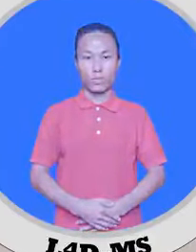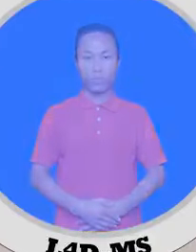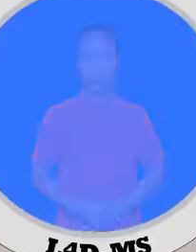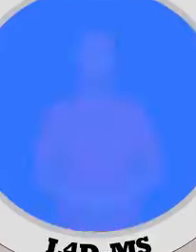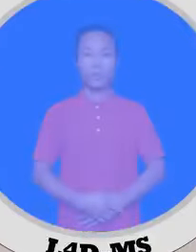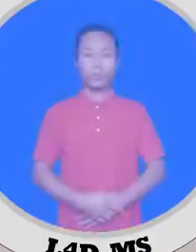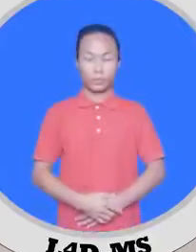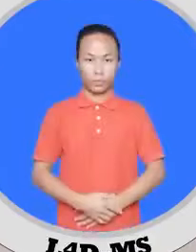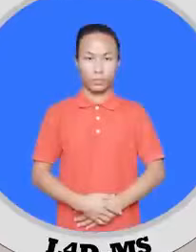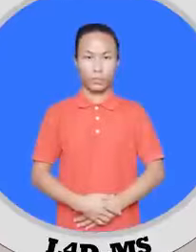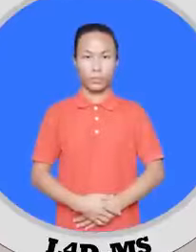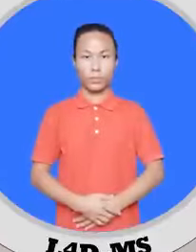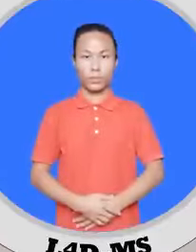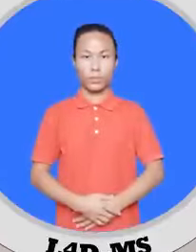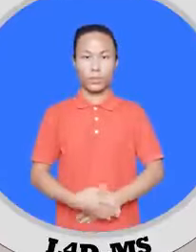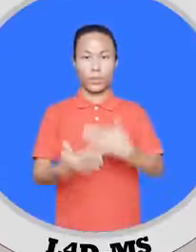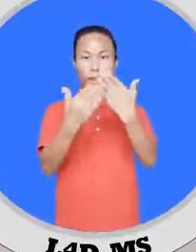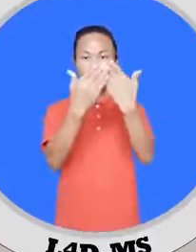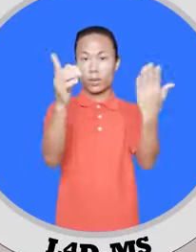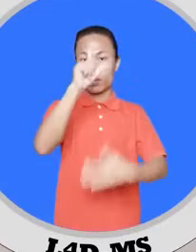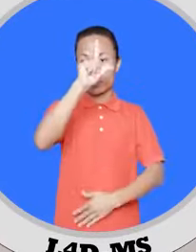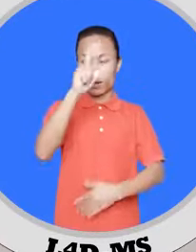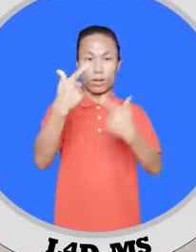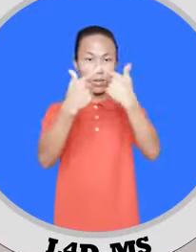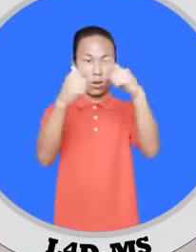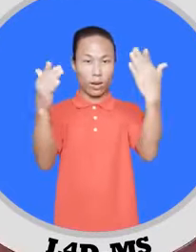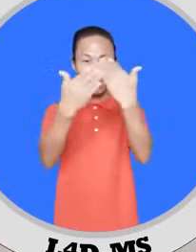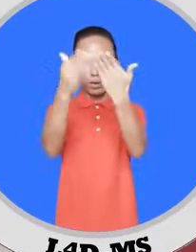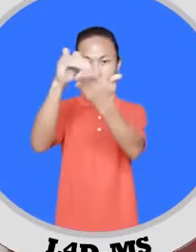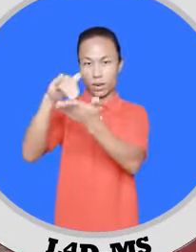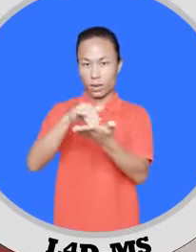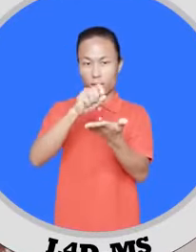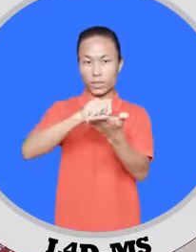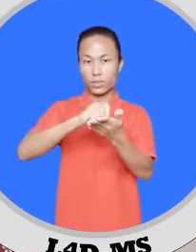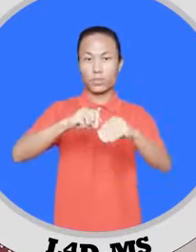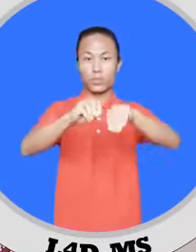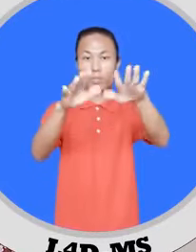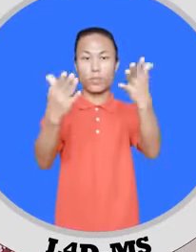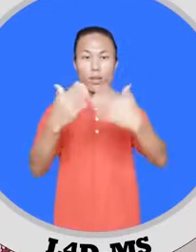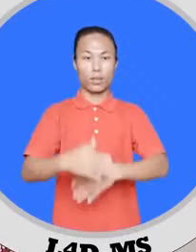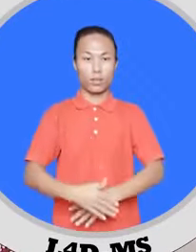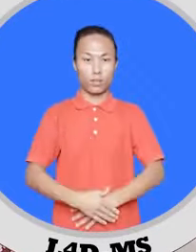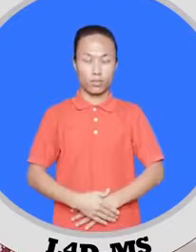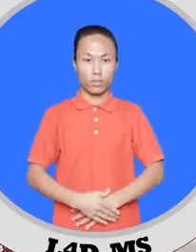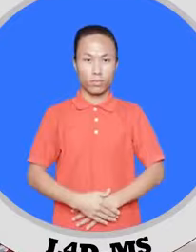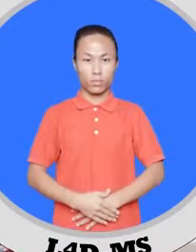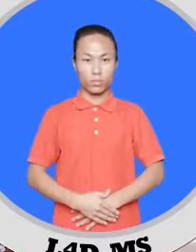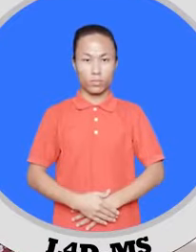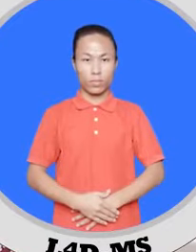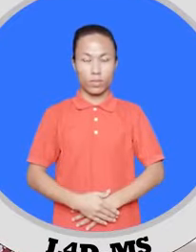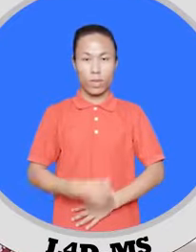မှားနေပါတယ်လွတ်လပ်ပြီးတော့ယုံကြည်စိတ်ချရတဲ့သတင်းဌာနတွေမှာကအရကတ်တက်တော် AA ကသိမ်းပိုက်ထားတဲ့